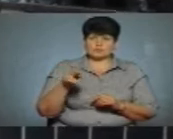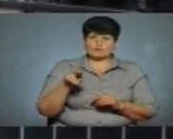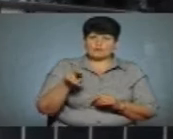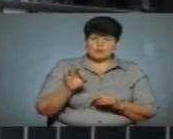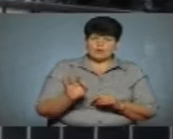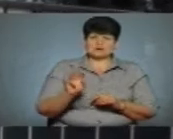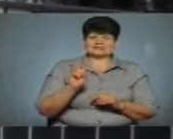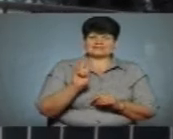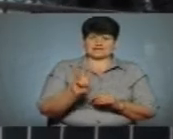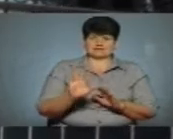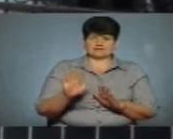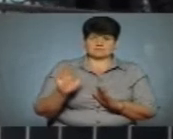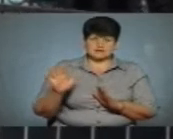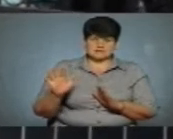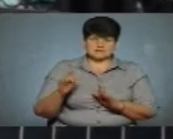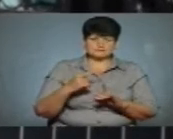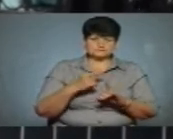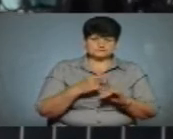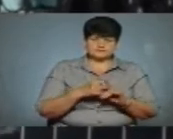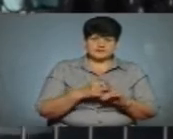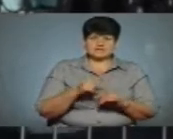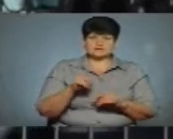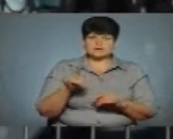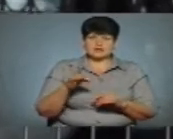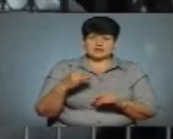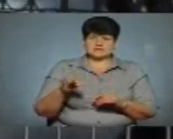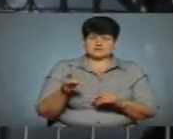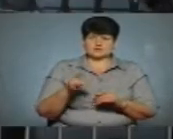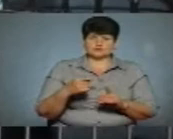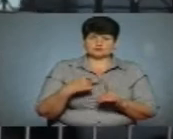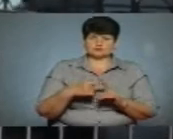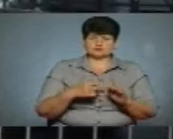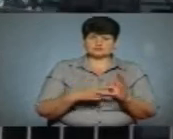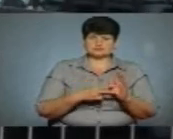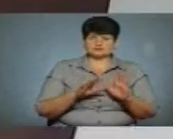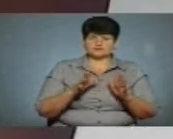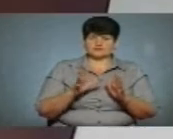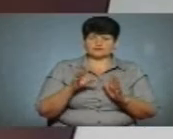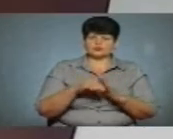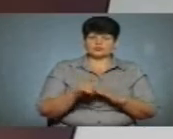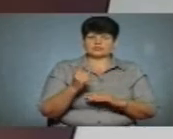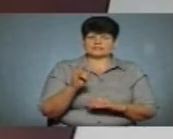3 випадки, і Збаразький район 7 випадків, в тому числі 1 дитина.